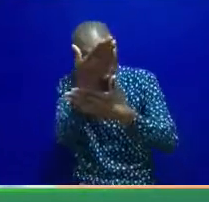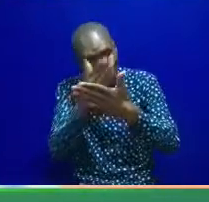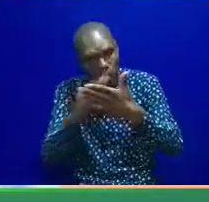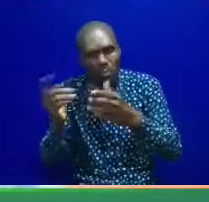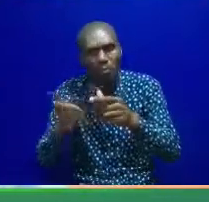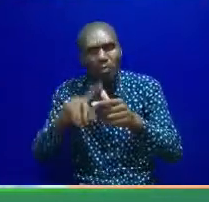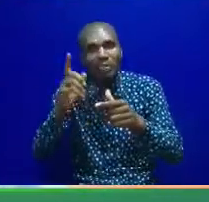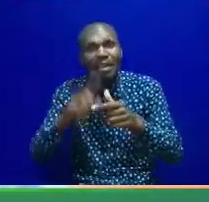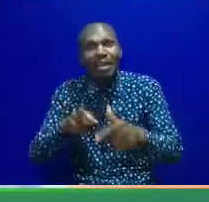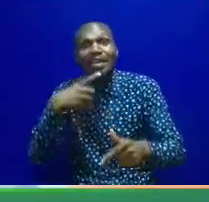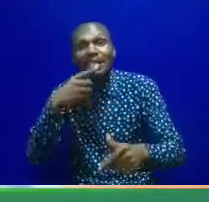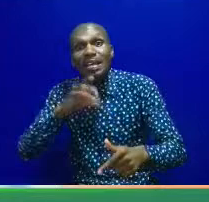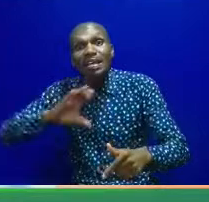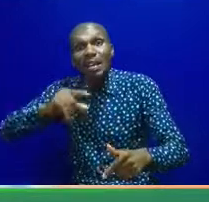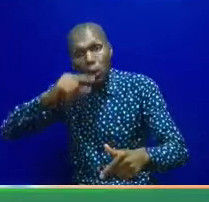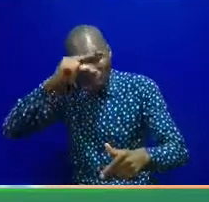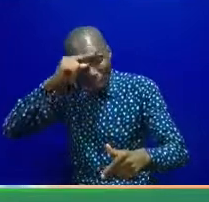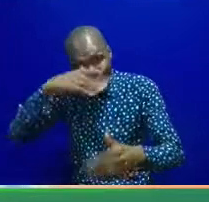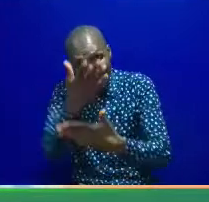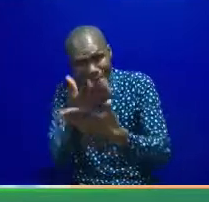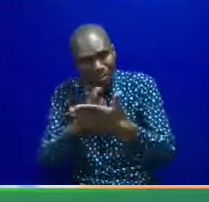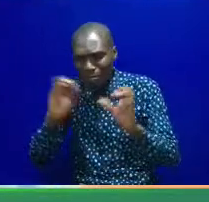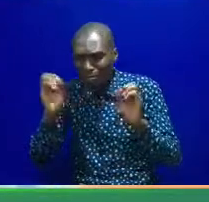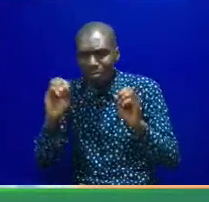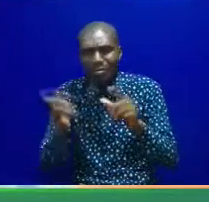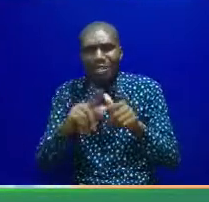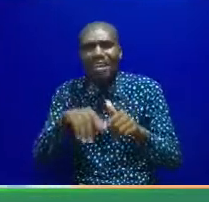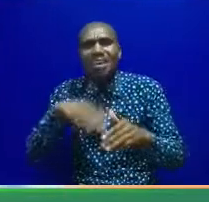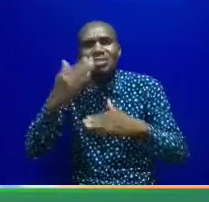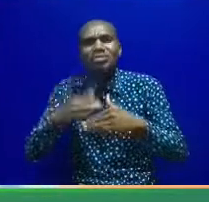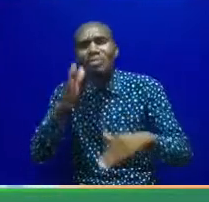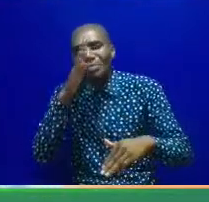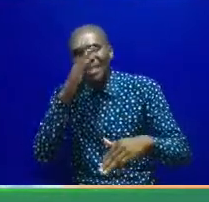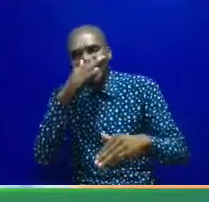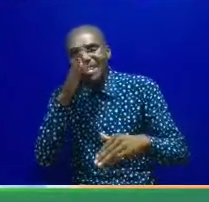motebi eche county pato nchiraja tika ko motebi enchiro como puri intelligente kende